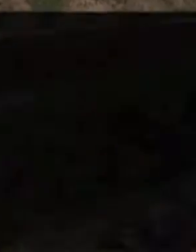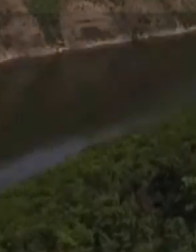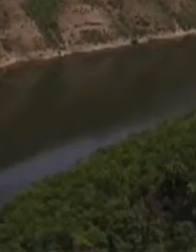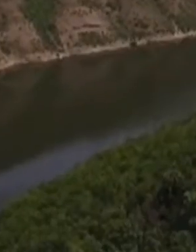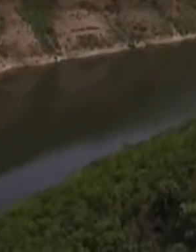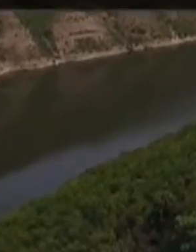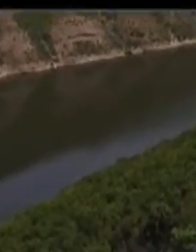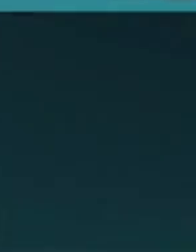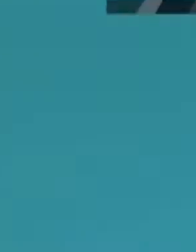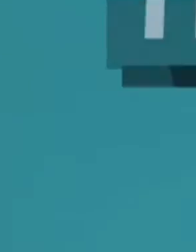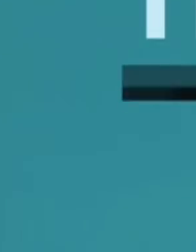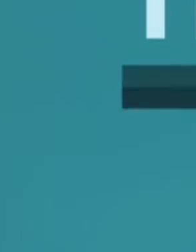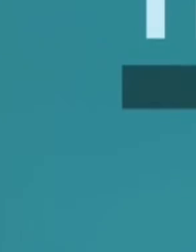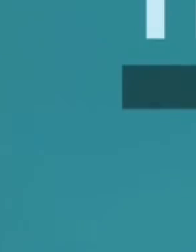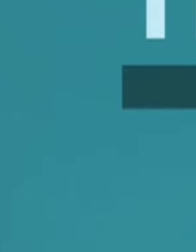Музика